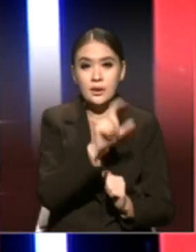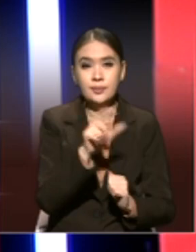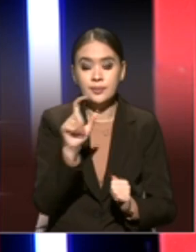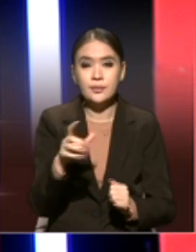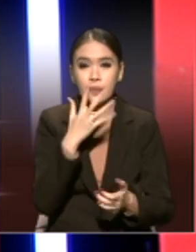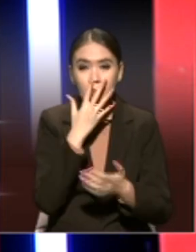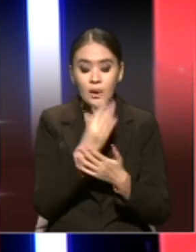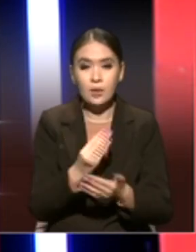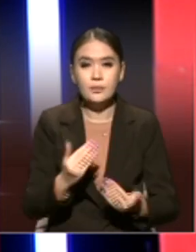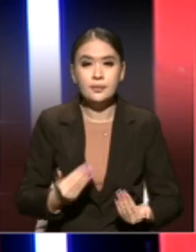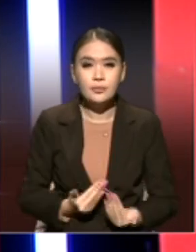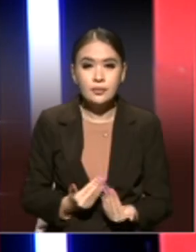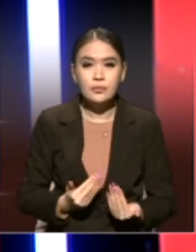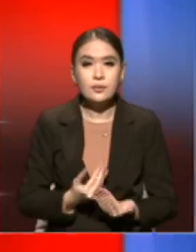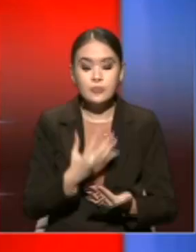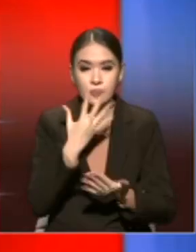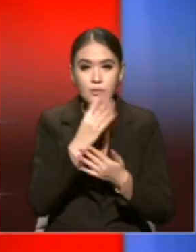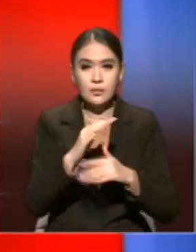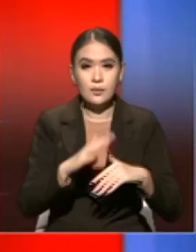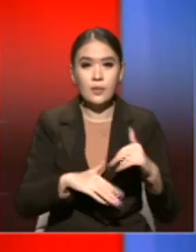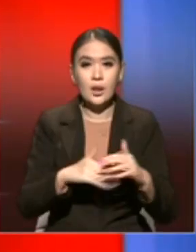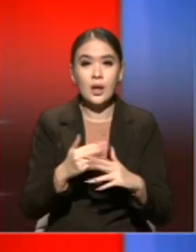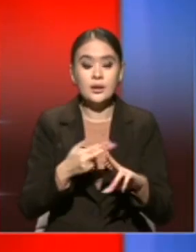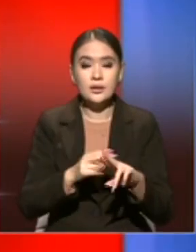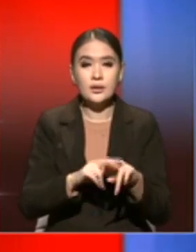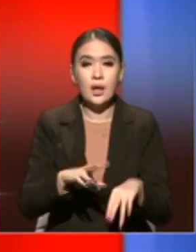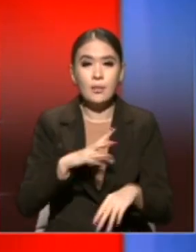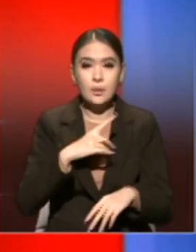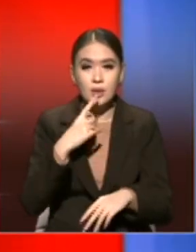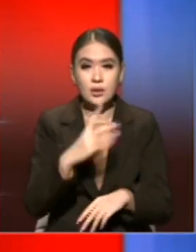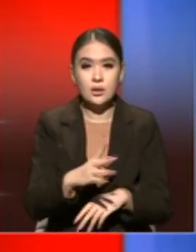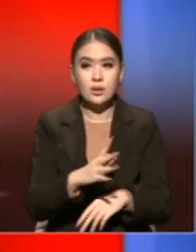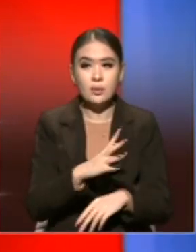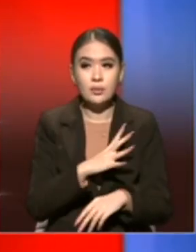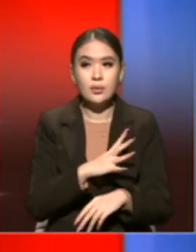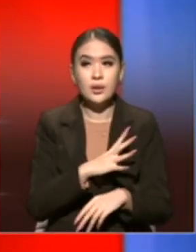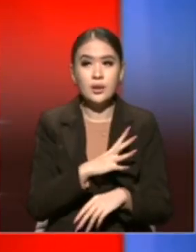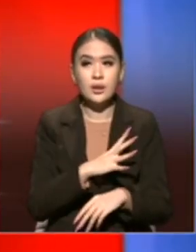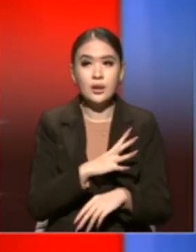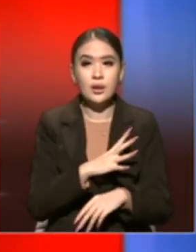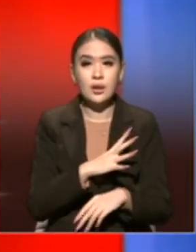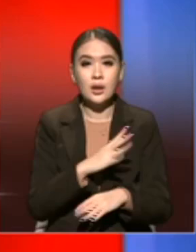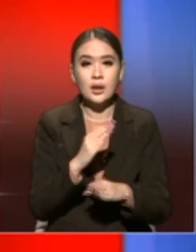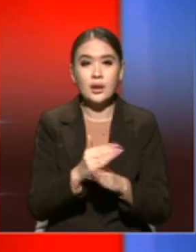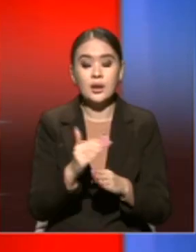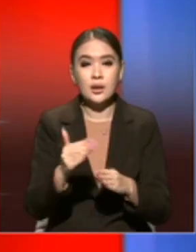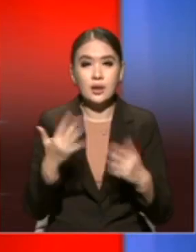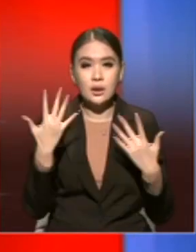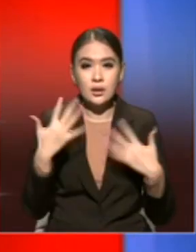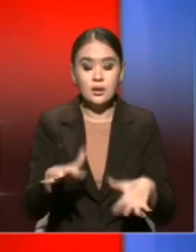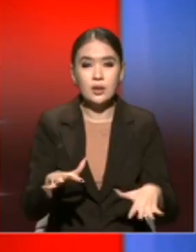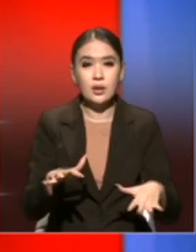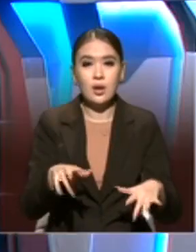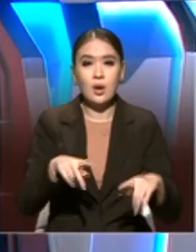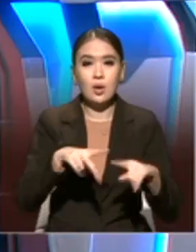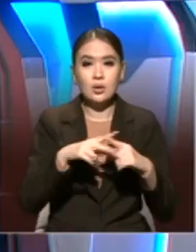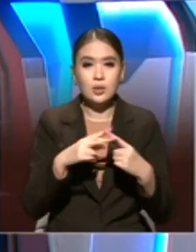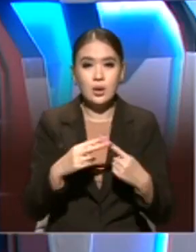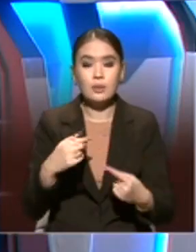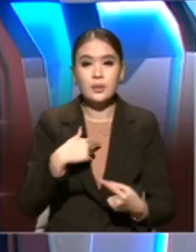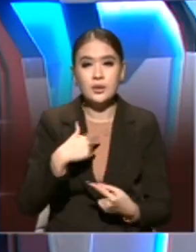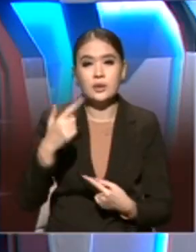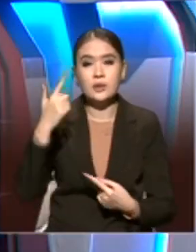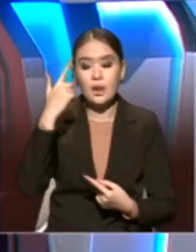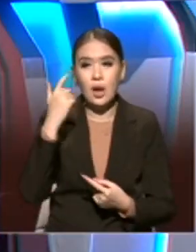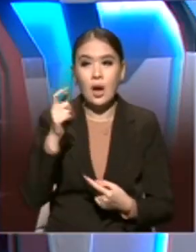өмірі өзінің қолында мысалы. Жаңағы сіздер айтып жатсыздар, отан алдына келген борышын келгеннен кейін ортасында мен біліктімін,